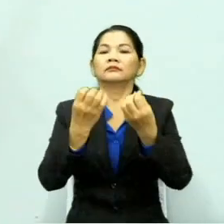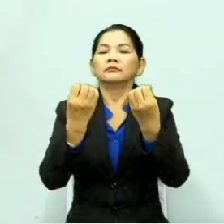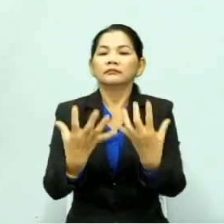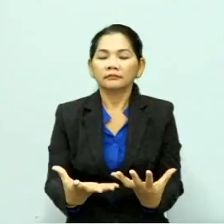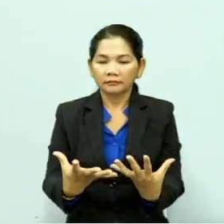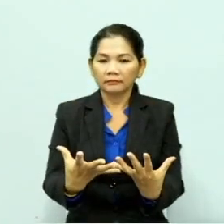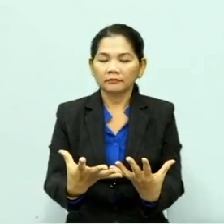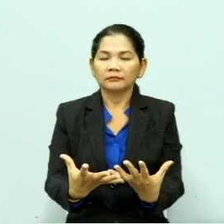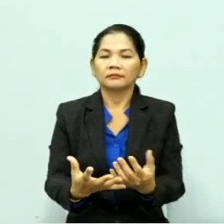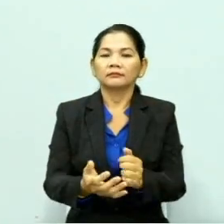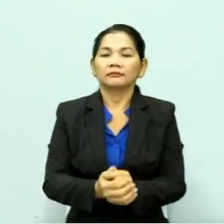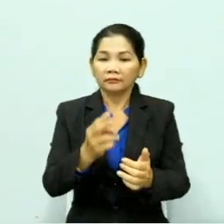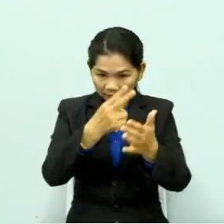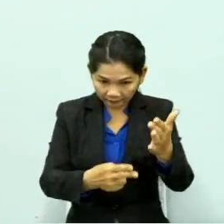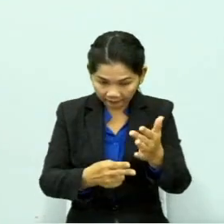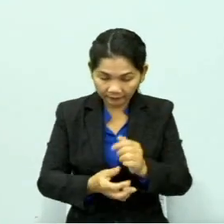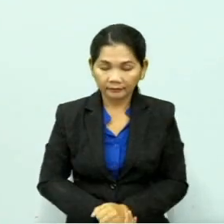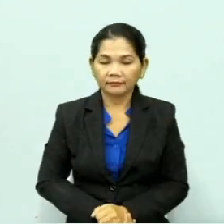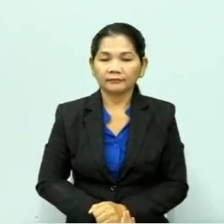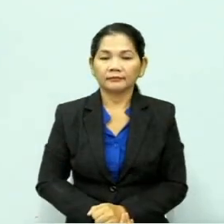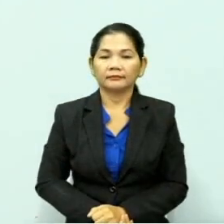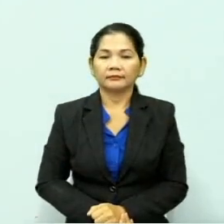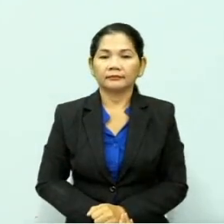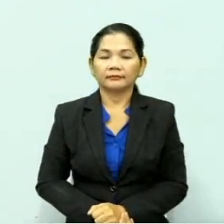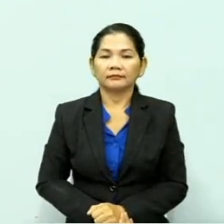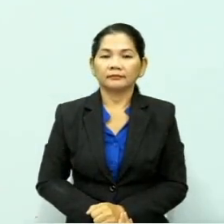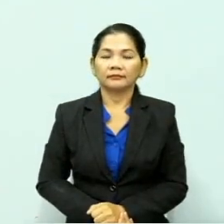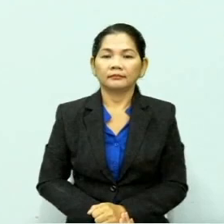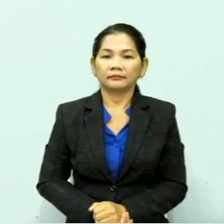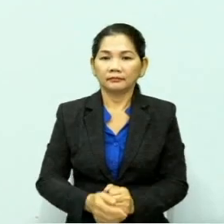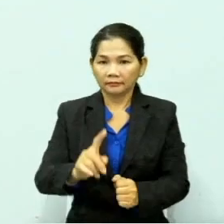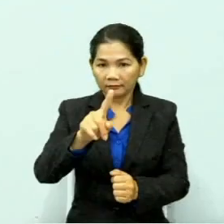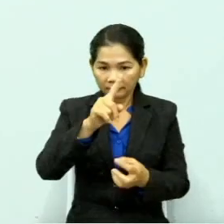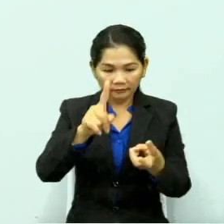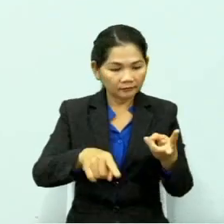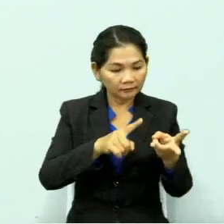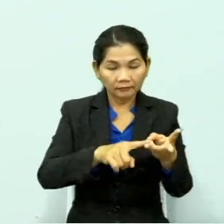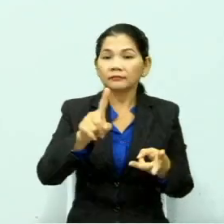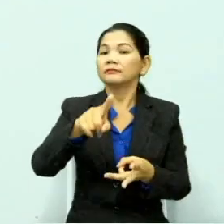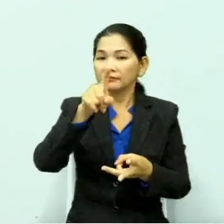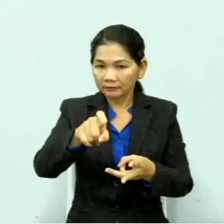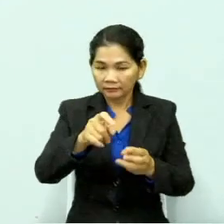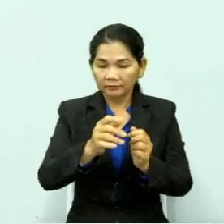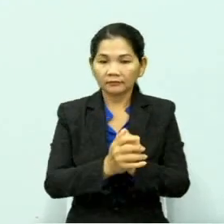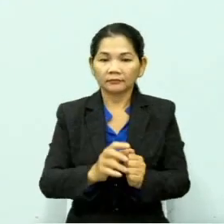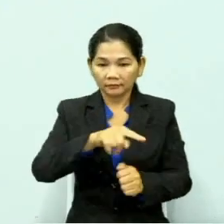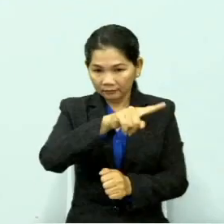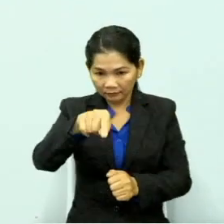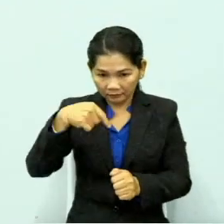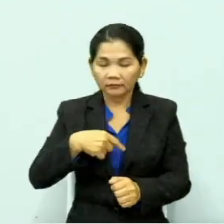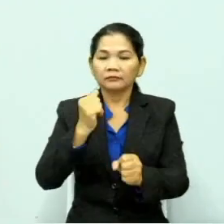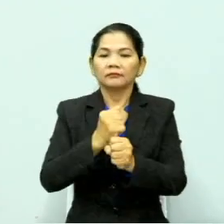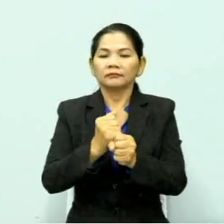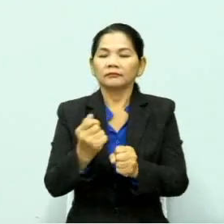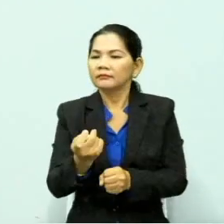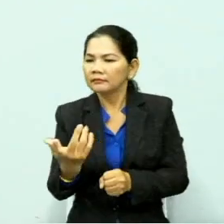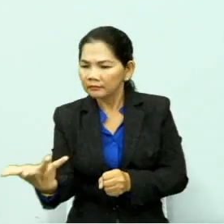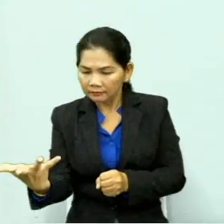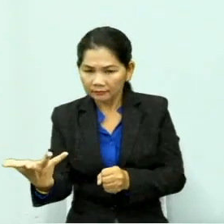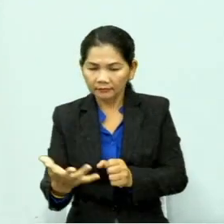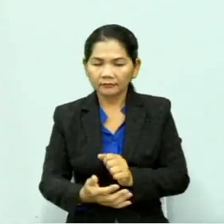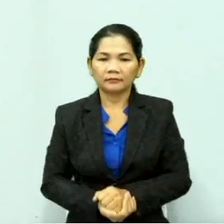màn ở với khả chàng chắc sầm nốt tí bấy ta dương trời thư đốt mà